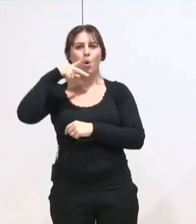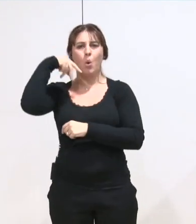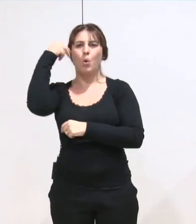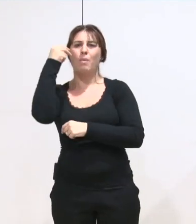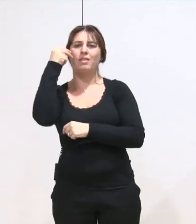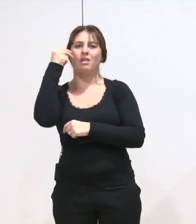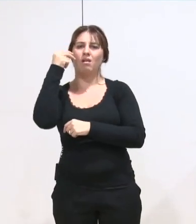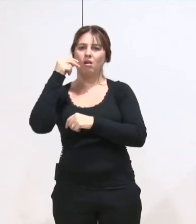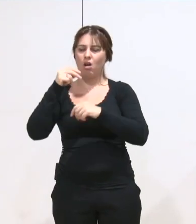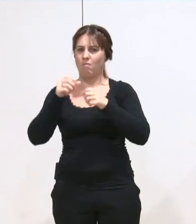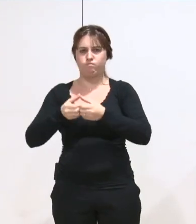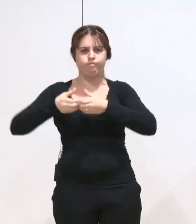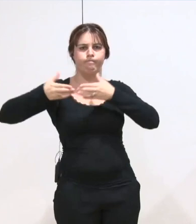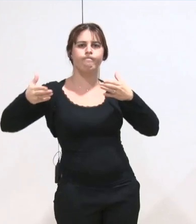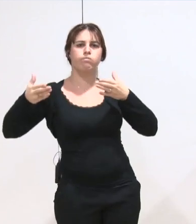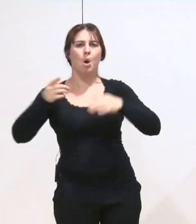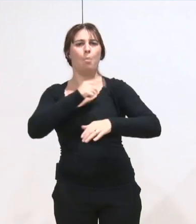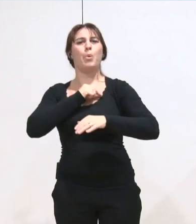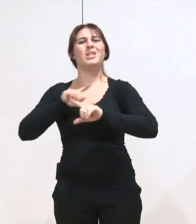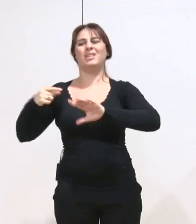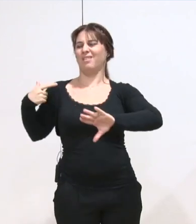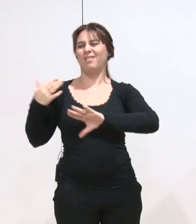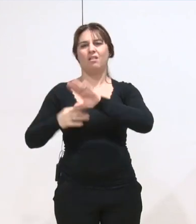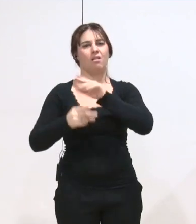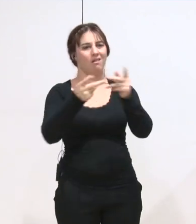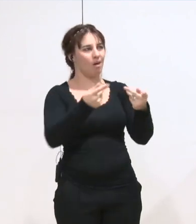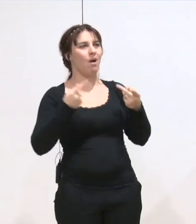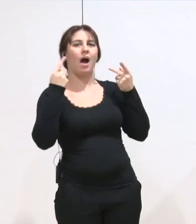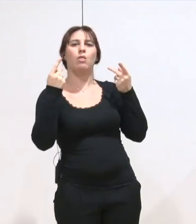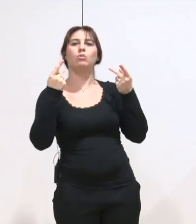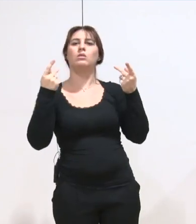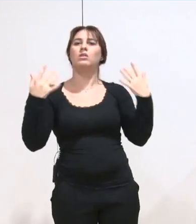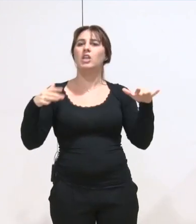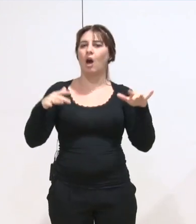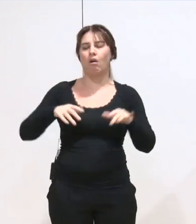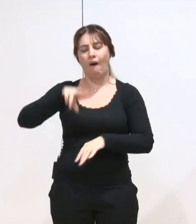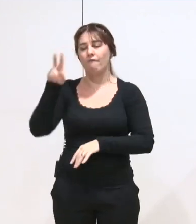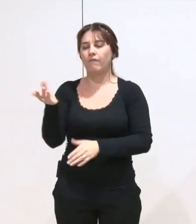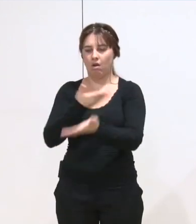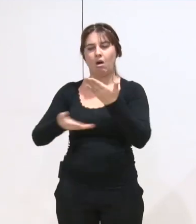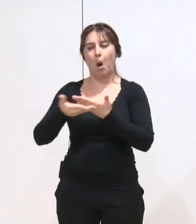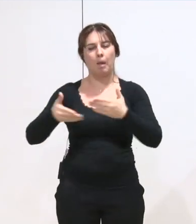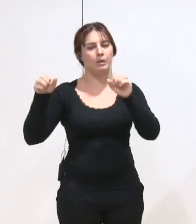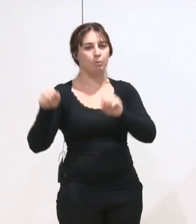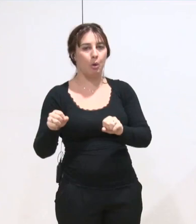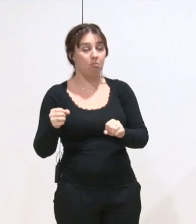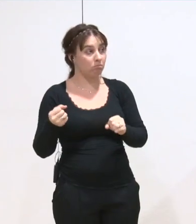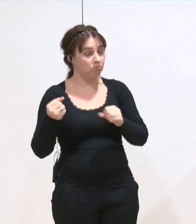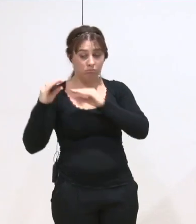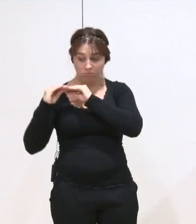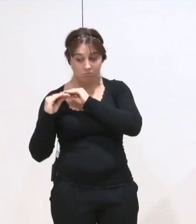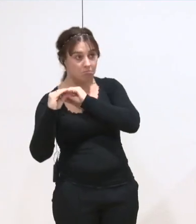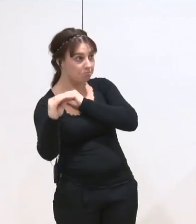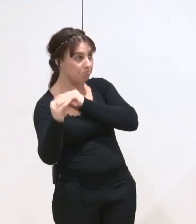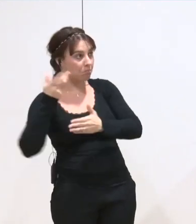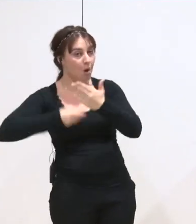policière que vous aviez annoncé comme la vraie alternative. Bien au contraire, ce sont des